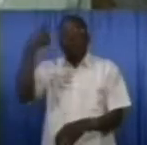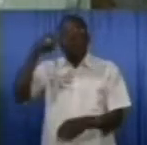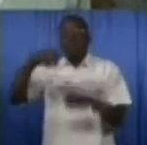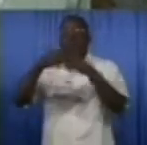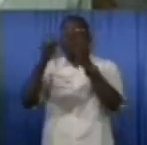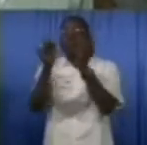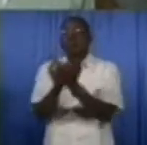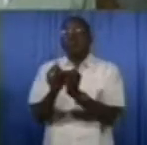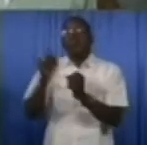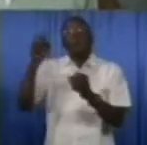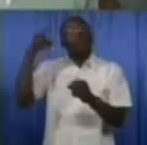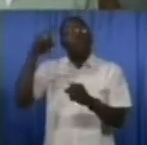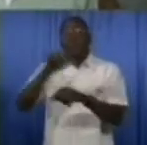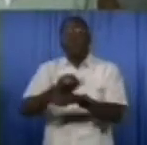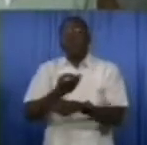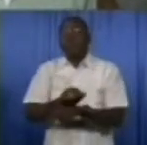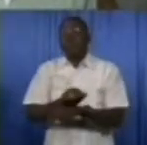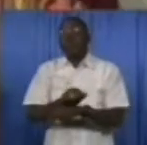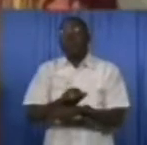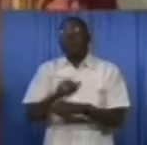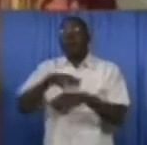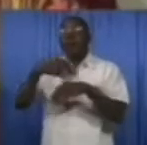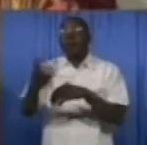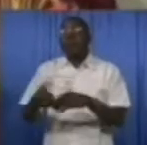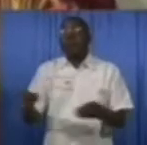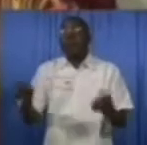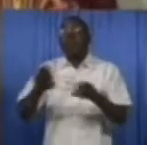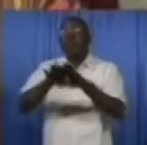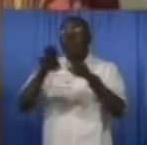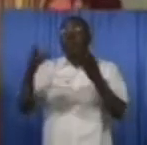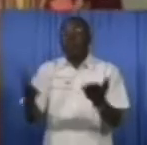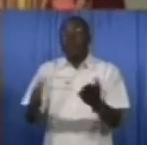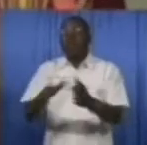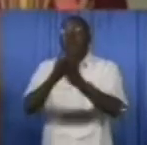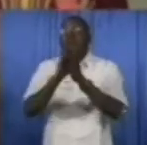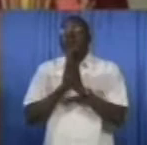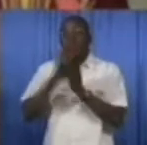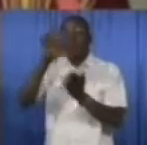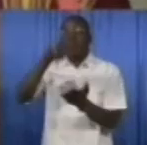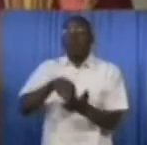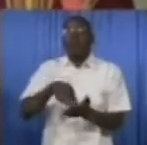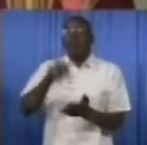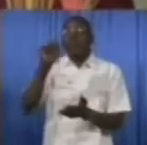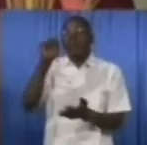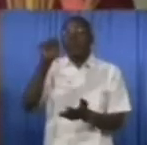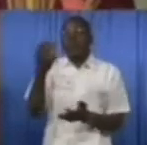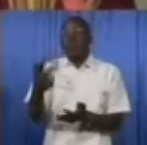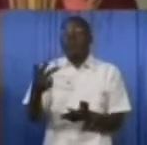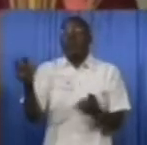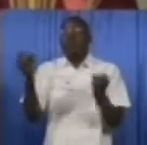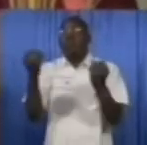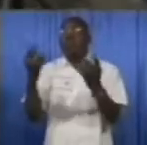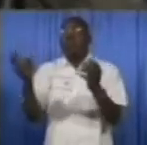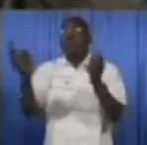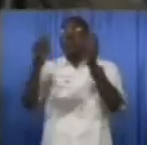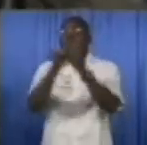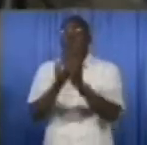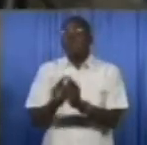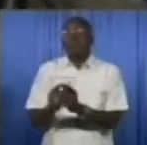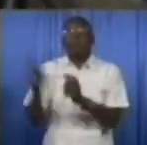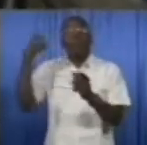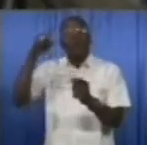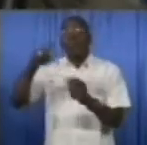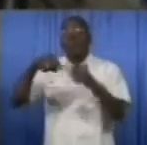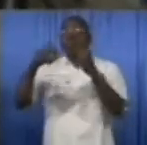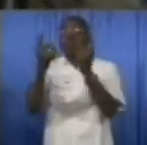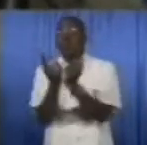de la fonction publique. Après le lancement officiel des négociations en mai 2013, plusieurs rencontres ont réuni la partie gouvernementale